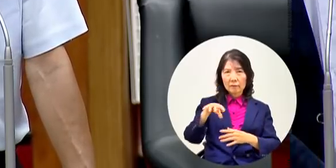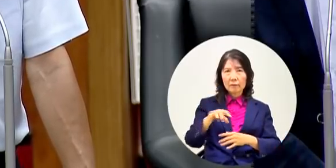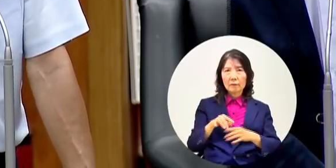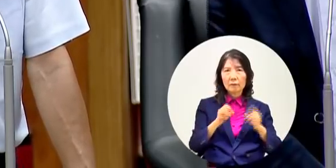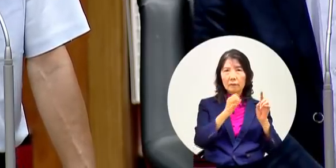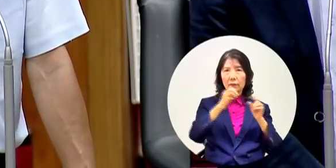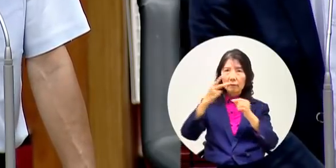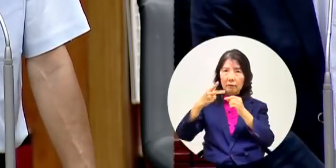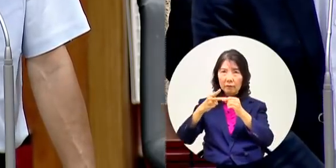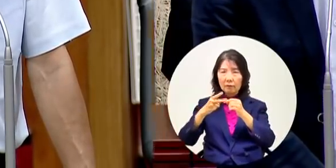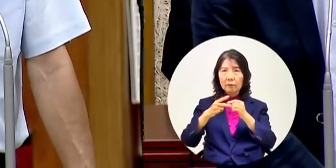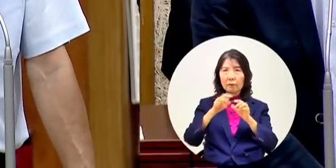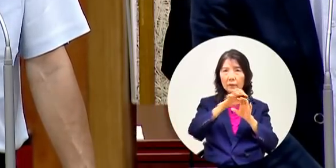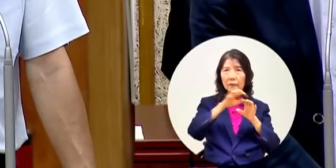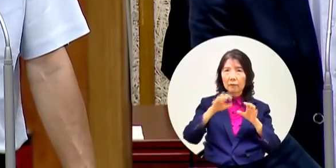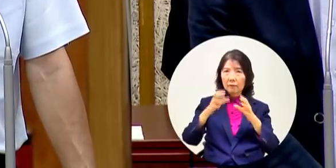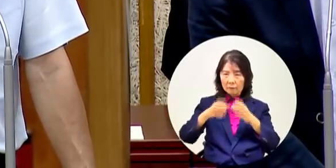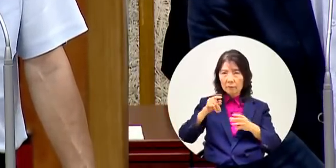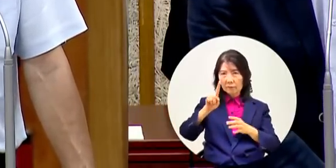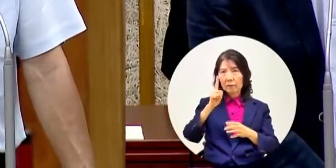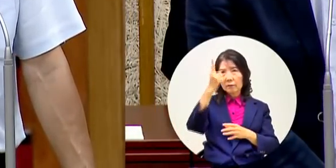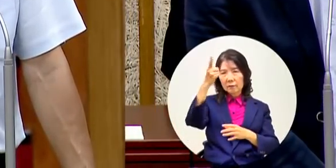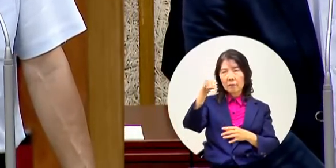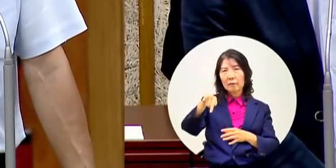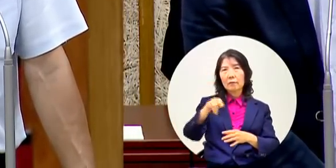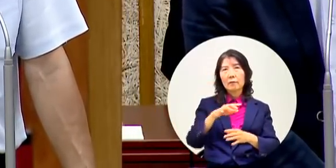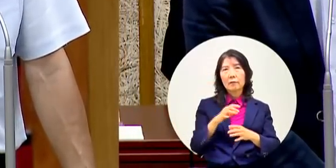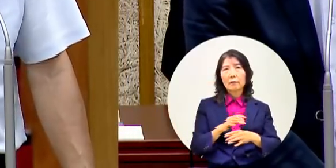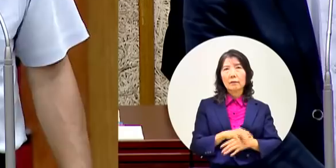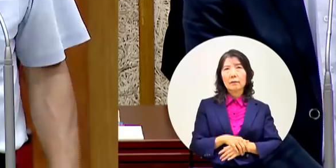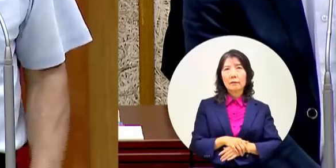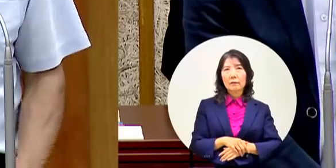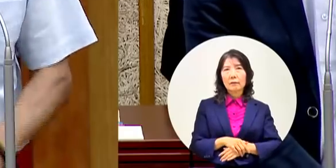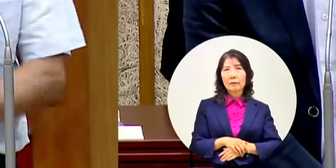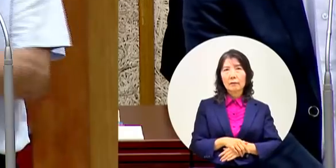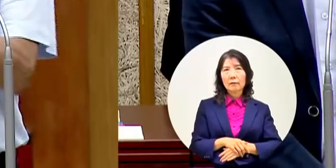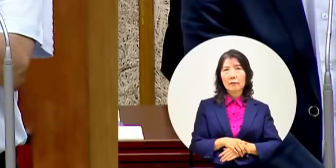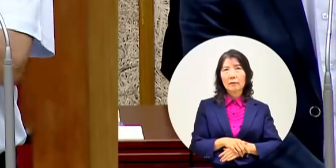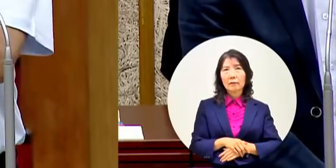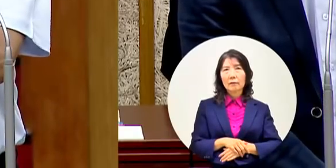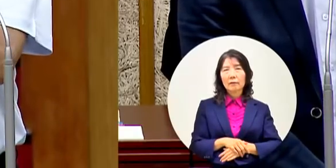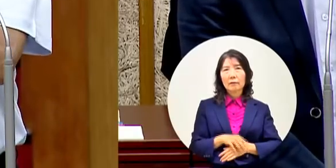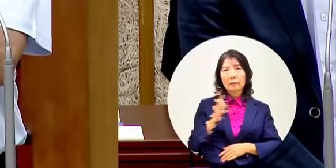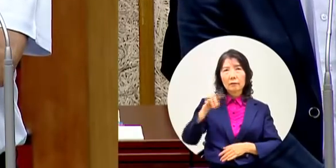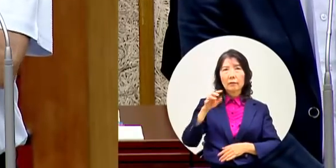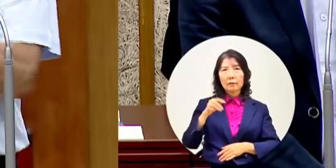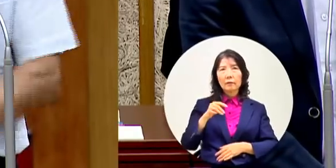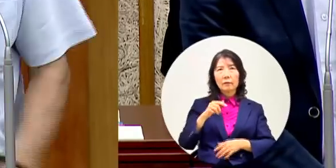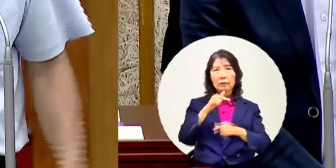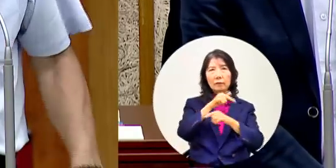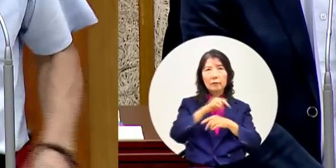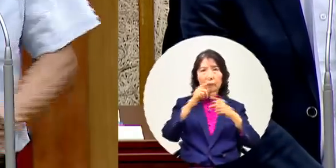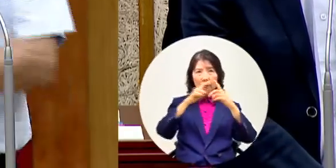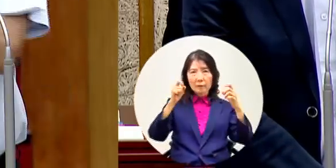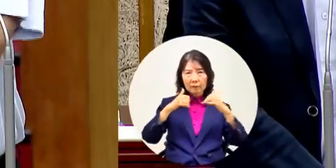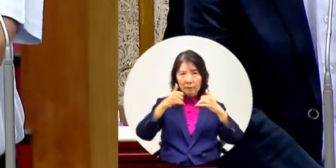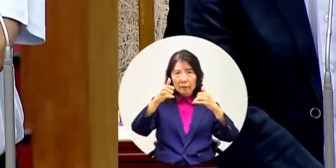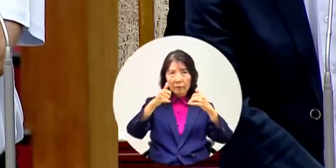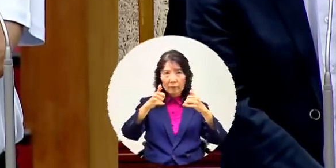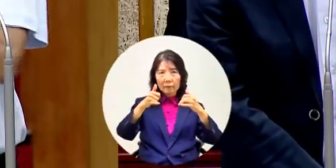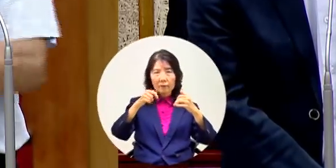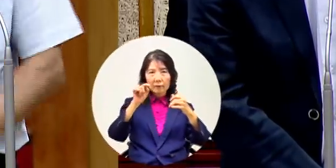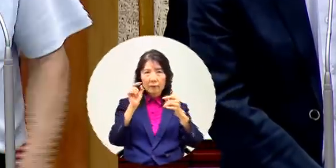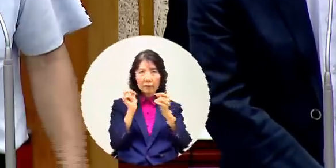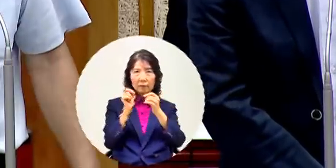102年试办的时候到现在只有这一座。 只有这一座嘛，哈，这一座是伫咱的南京路咱的门口尔，哈，伫咱的南